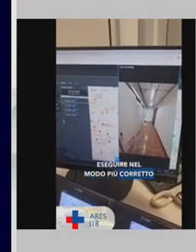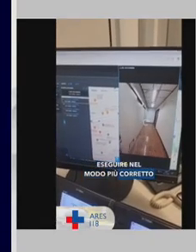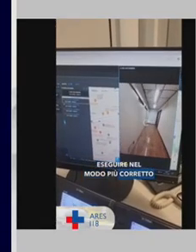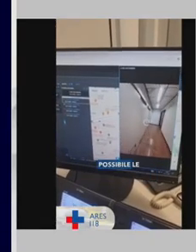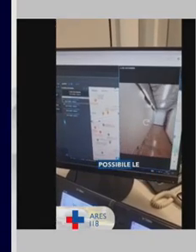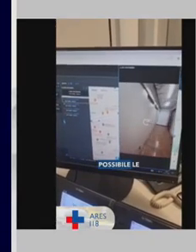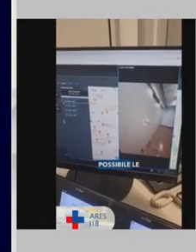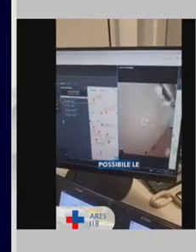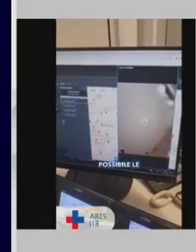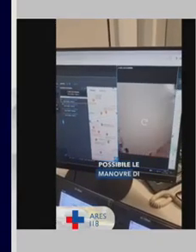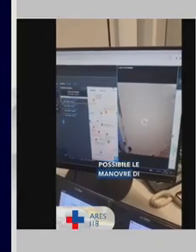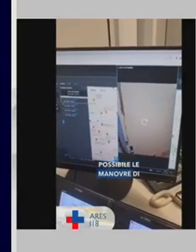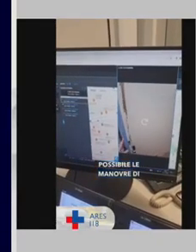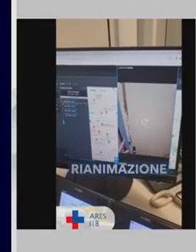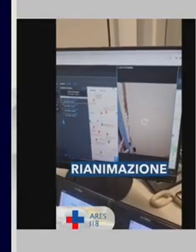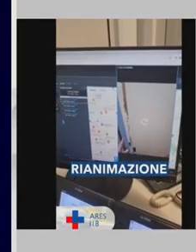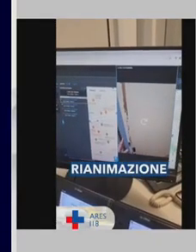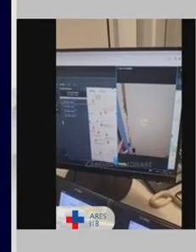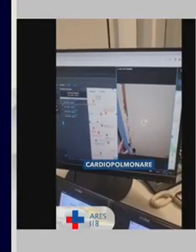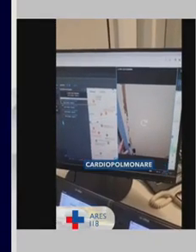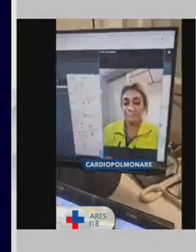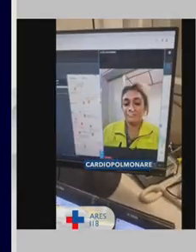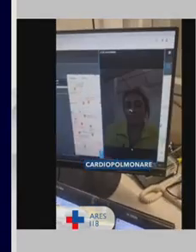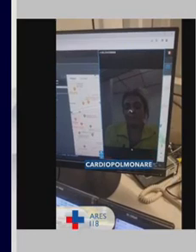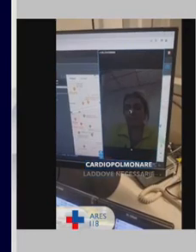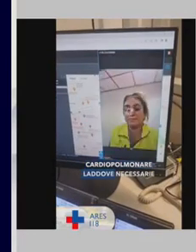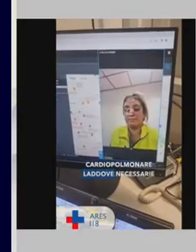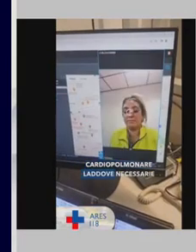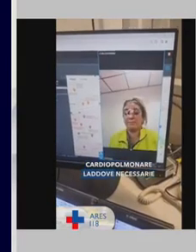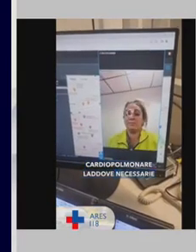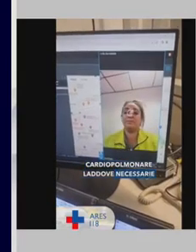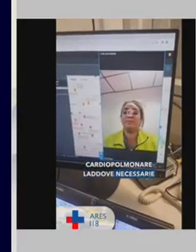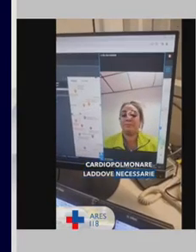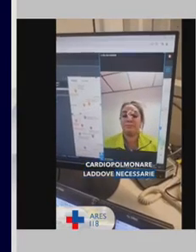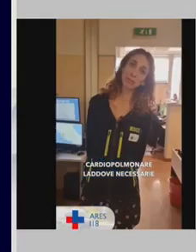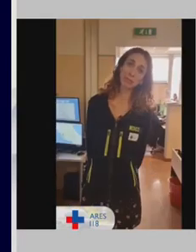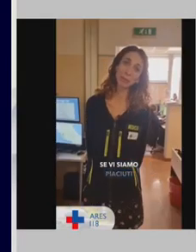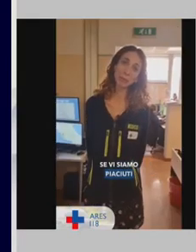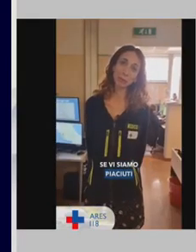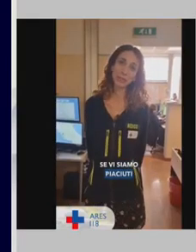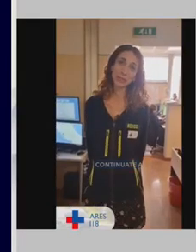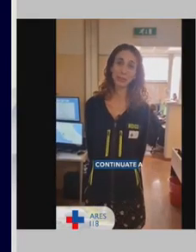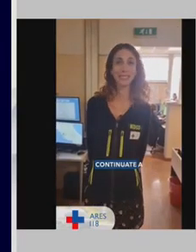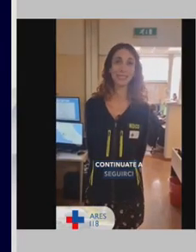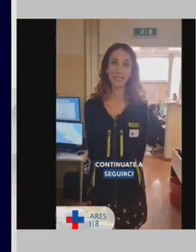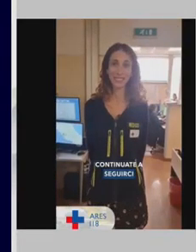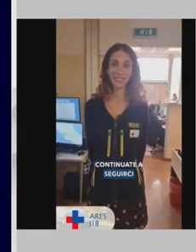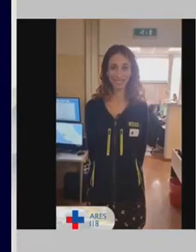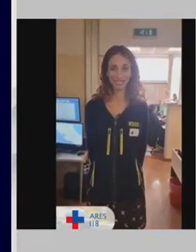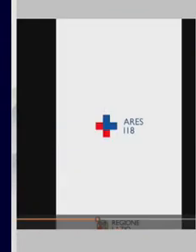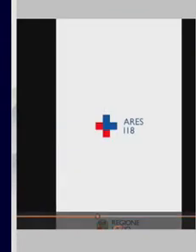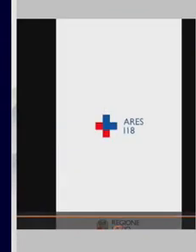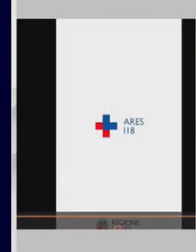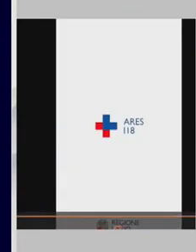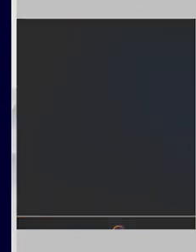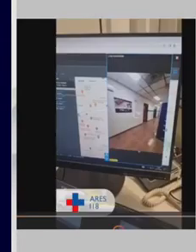più corretto possibile le manovre di rianimazione cardiopolmonare laddove necessario. Ci siamo piaciuti, continuate a seguirci.